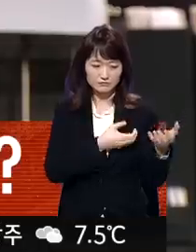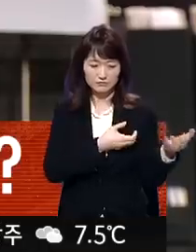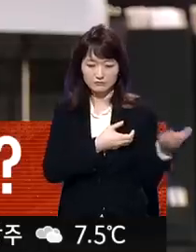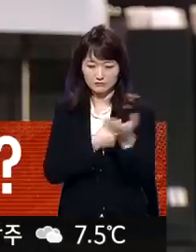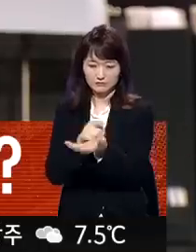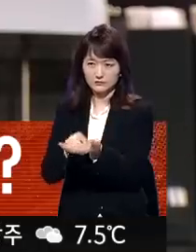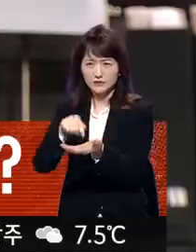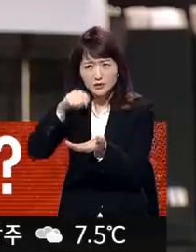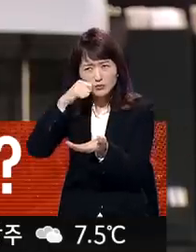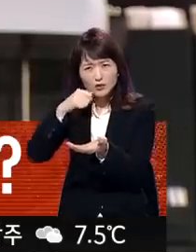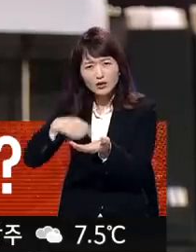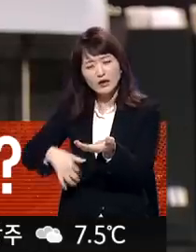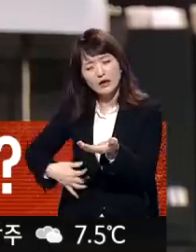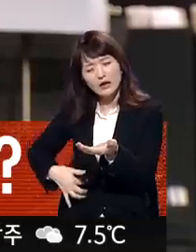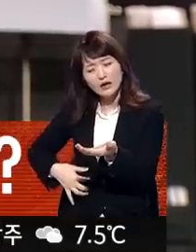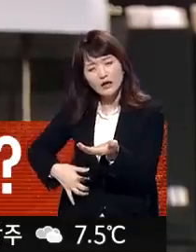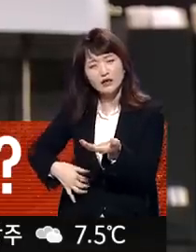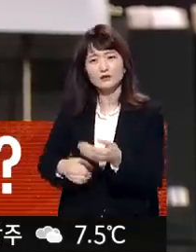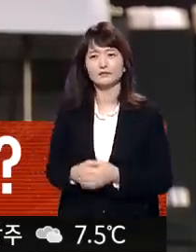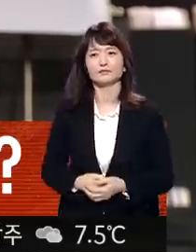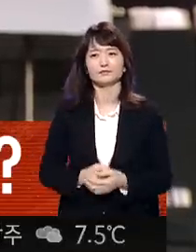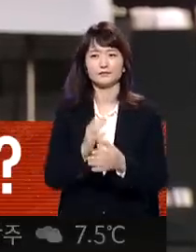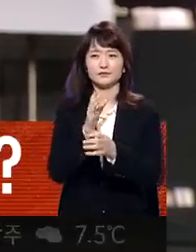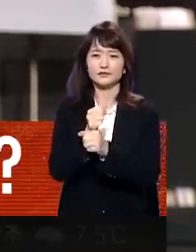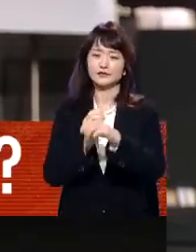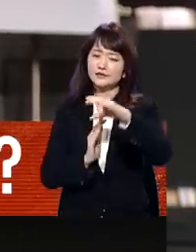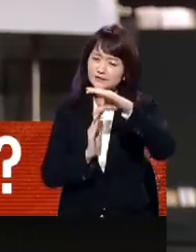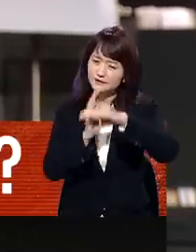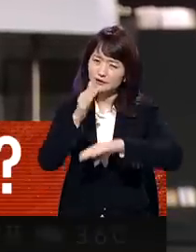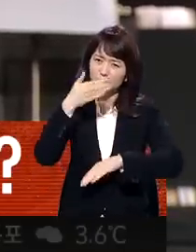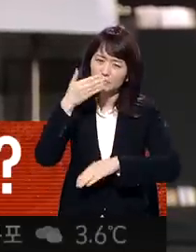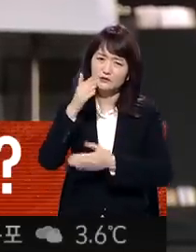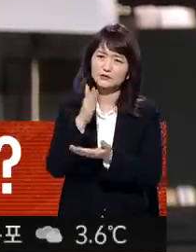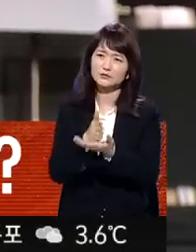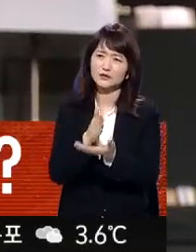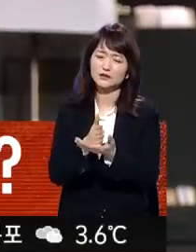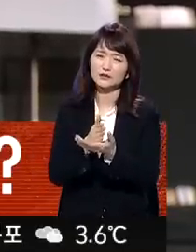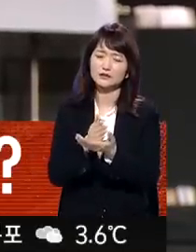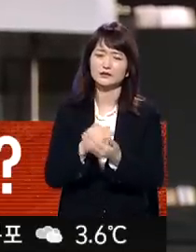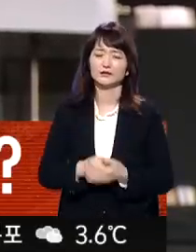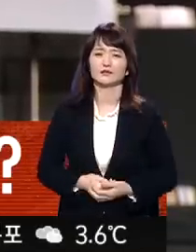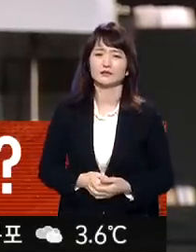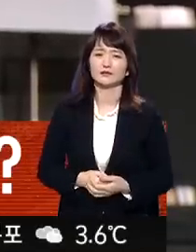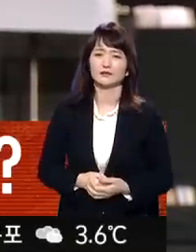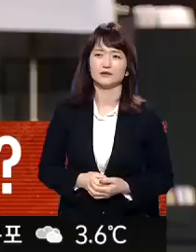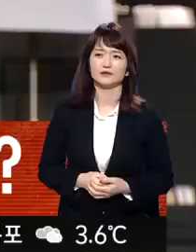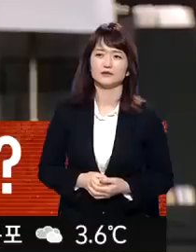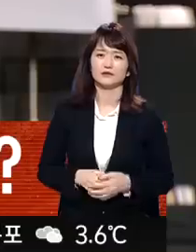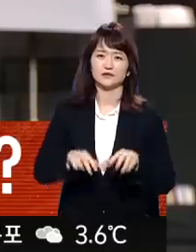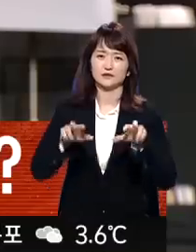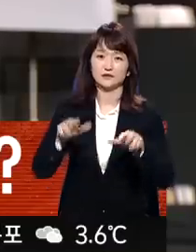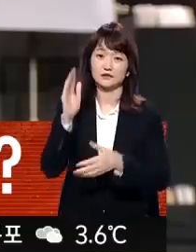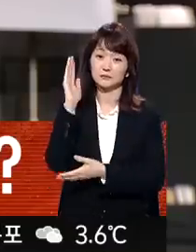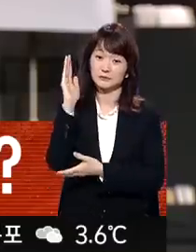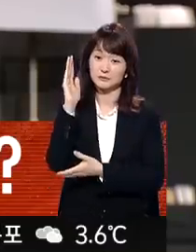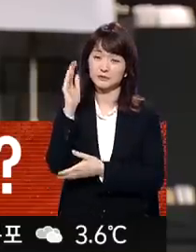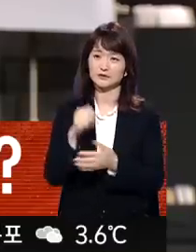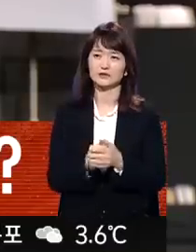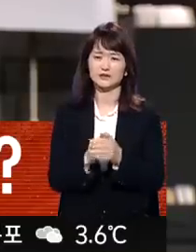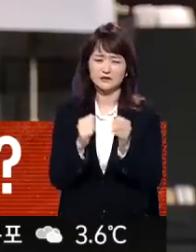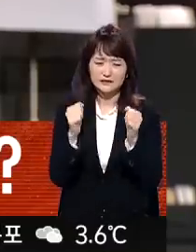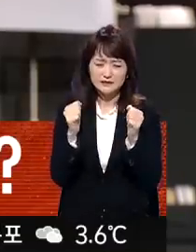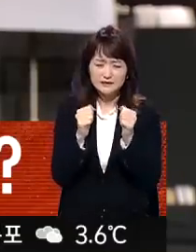거는 유통기한 지나는 걸 굳이 안 먹으면겠다. 개인적인 어떤 생각 때문에 그렇게 말씀드리고 다만 지금 이 사연에 있는